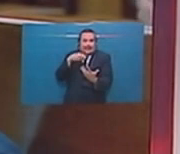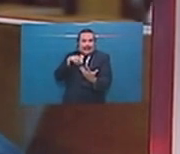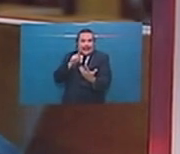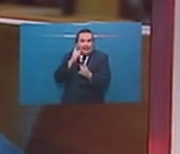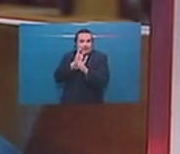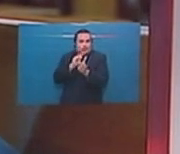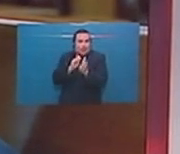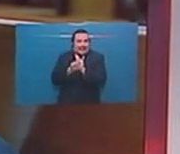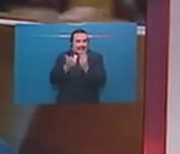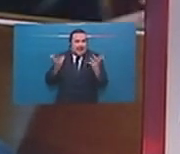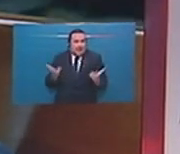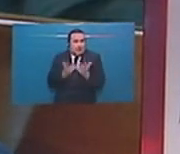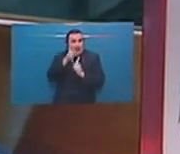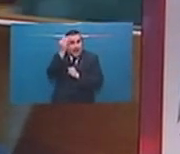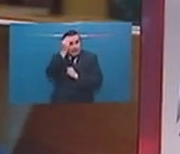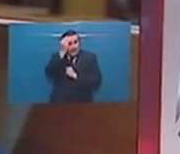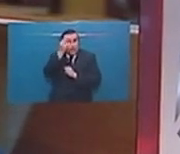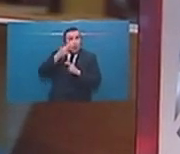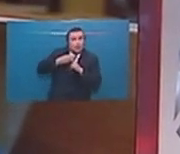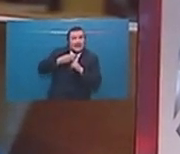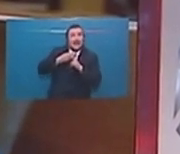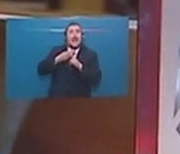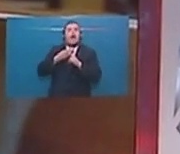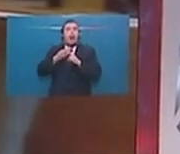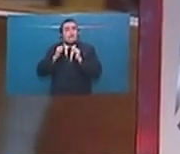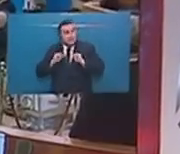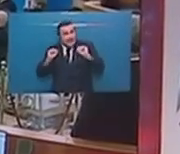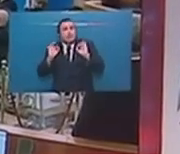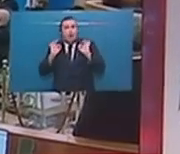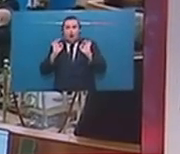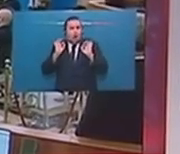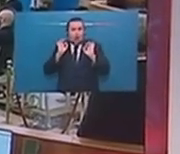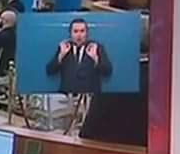lei questo è possibile, utile o sarebbe dannoso? Guardi,